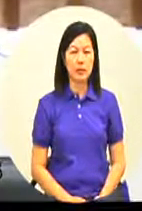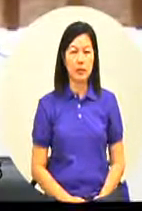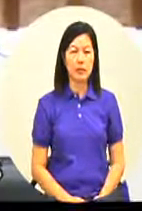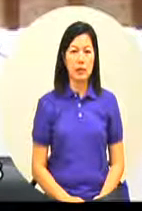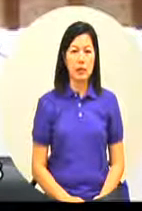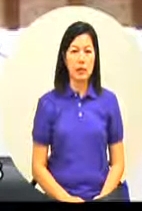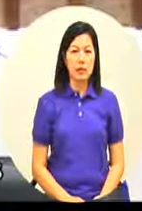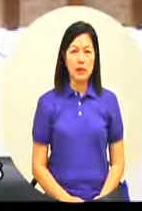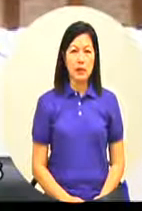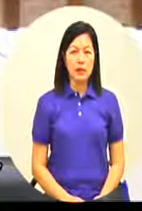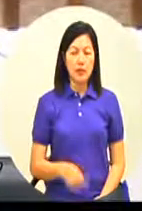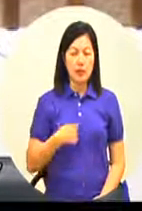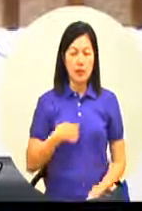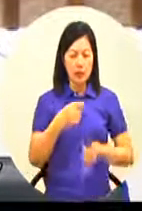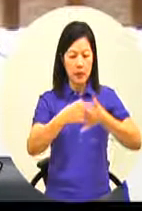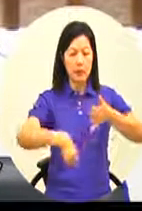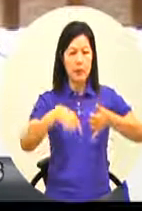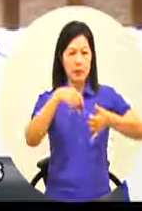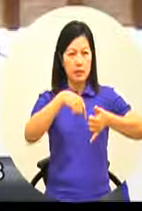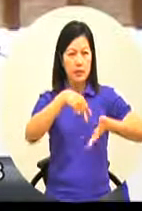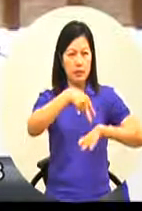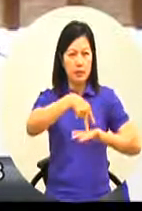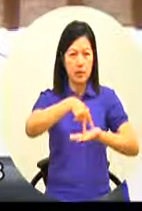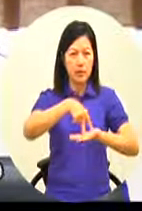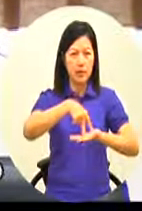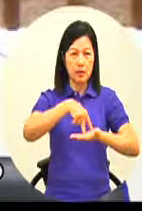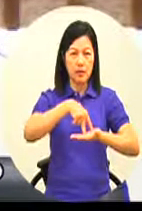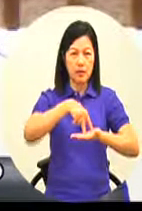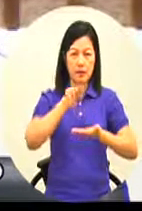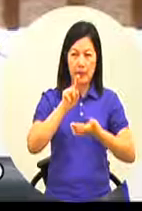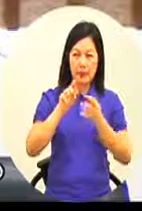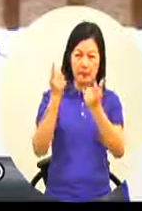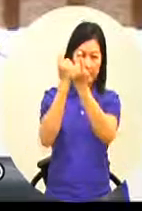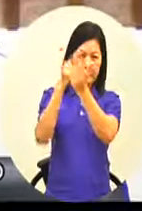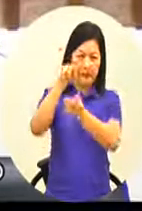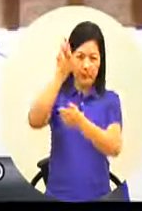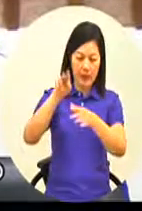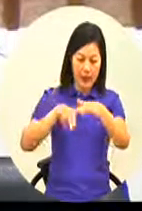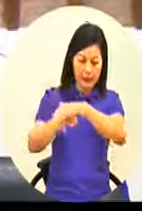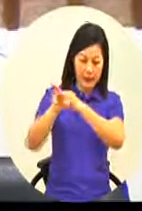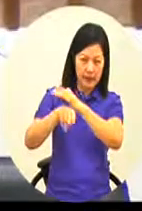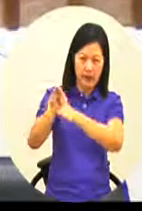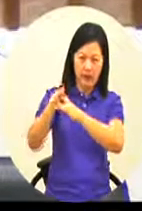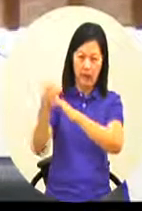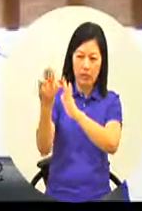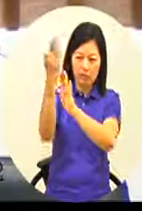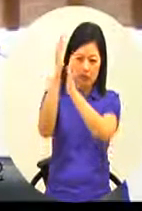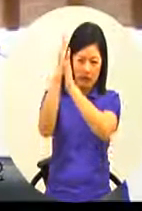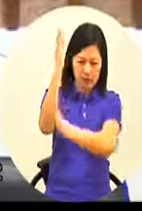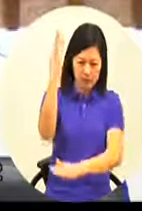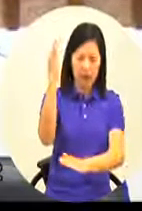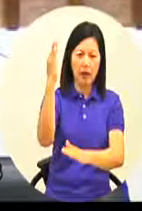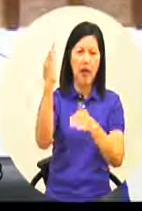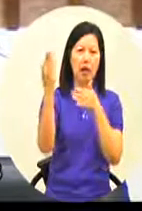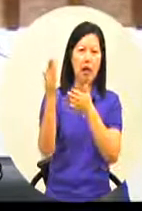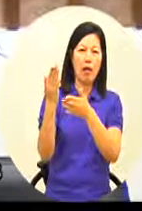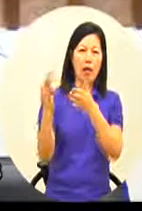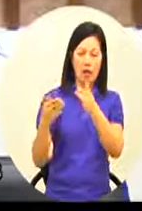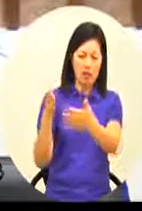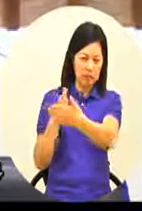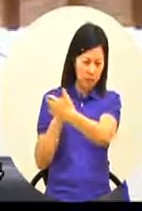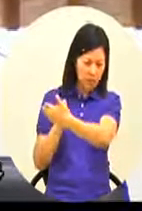席站在这里的，就是往北逃生的一道墙阻住了的这道墙，哈、哦，